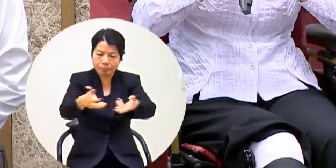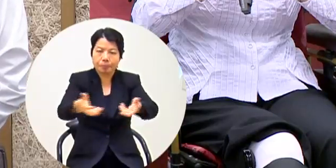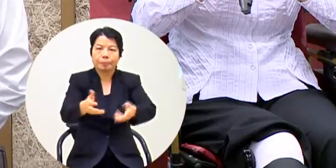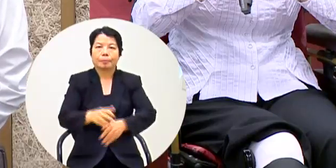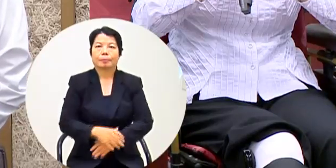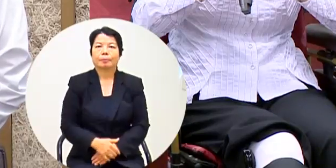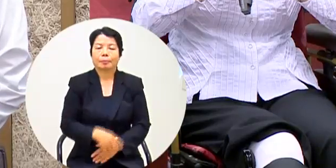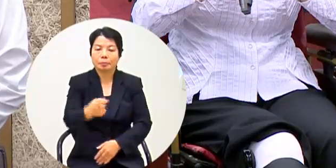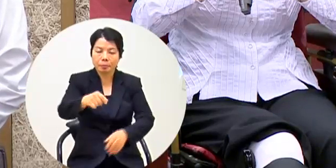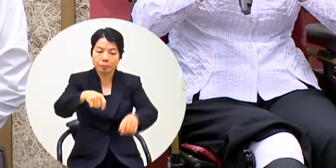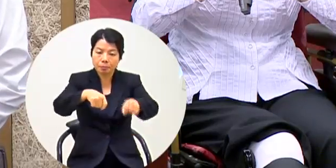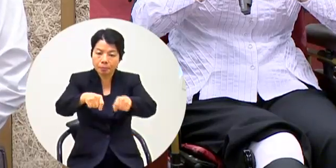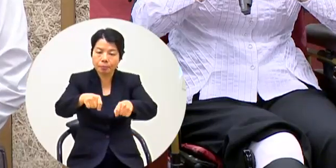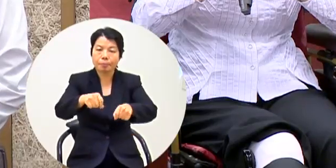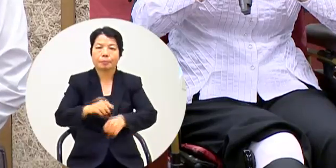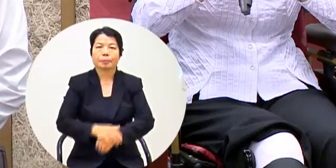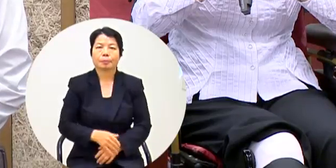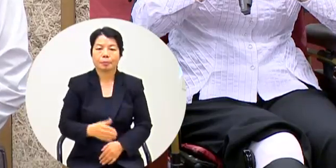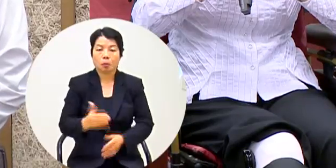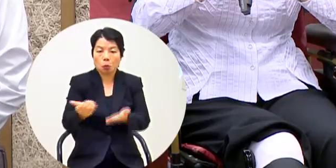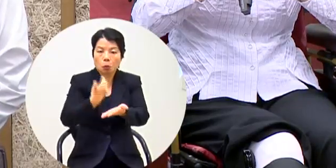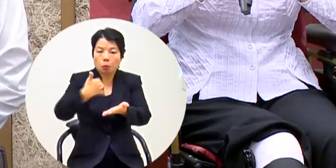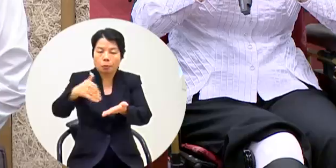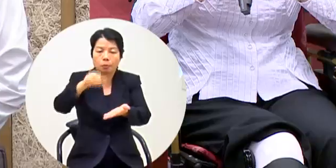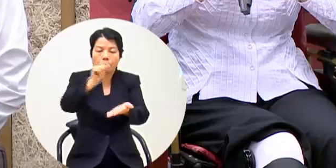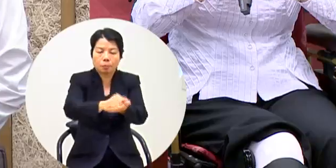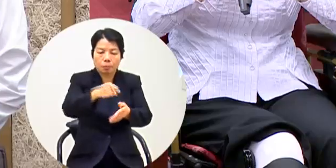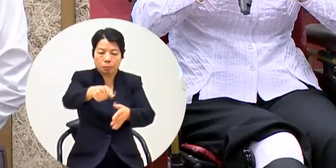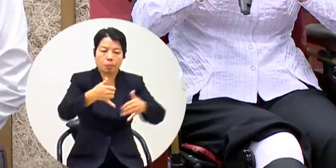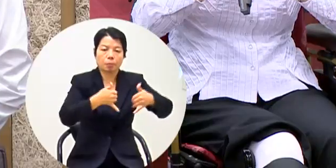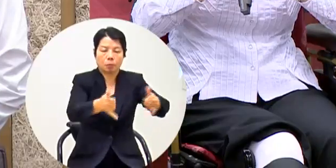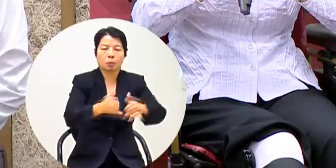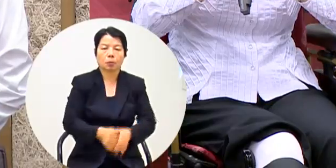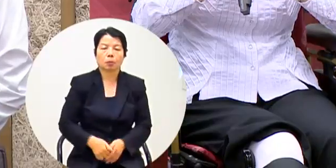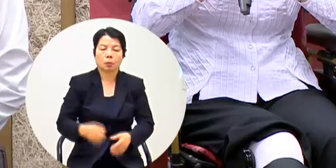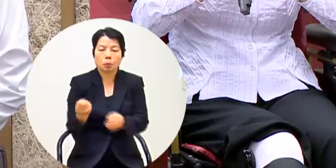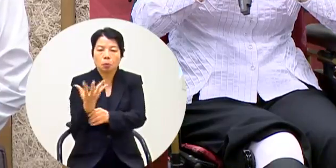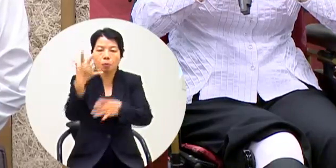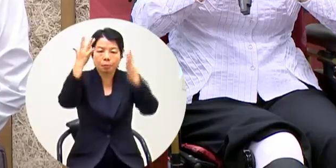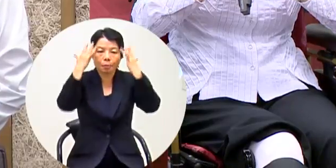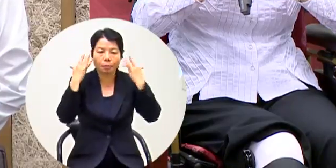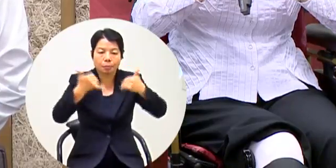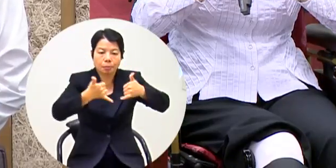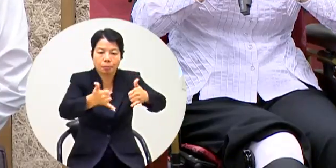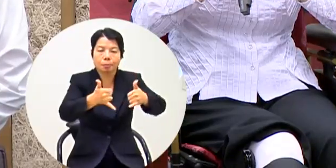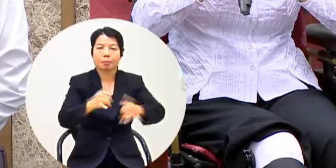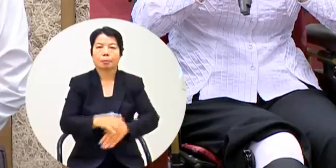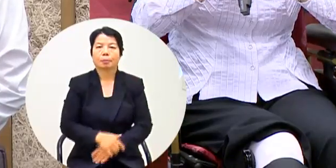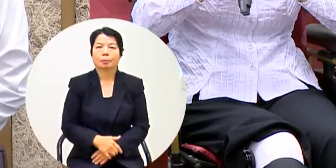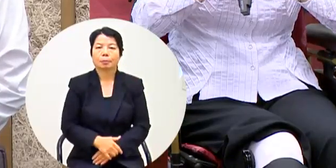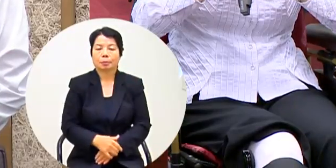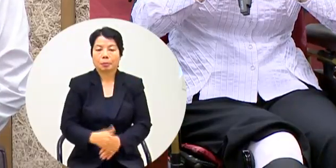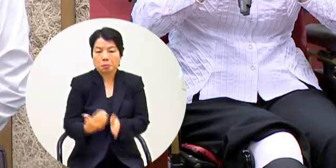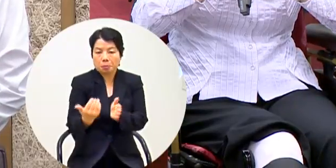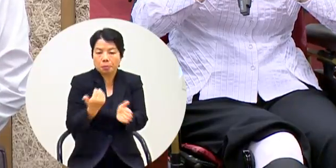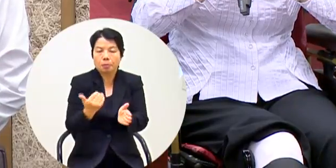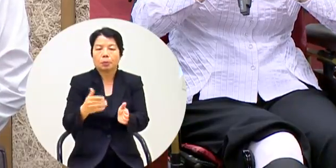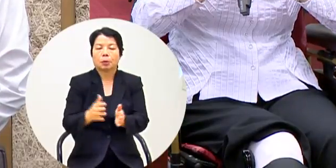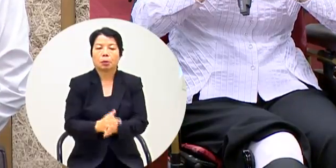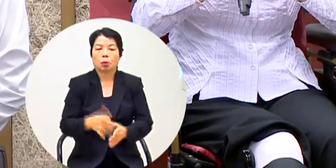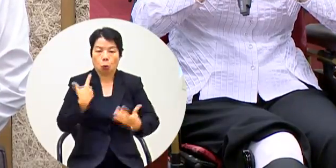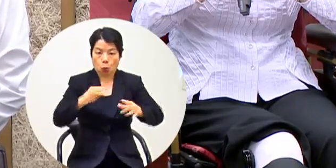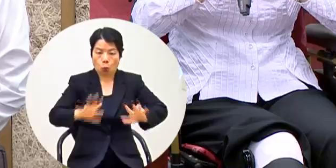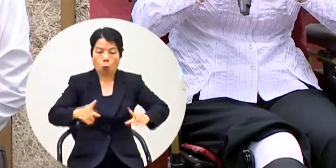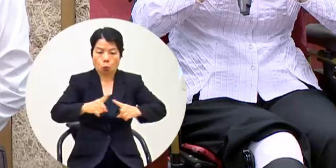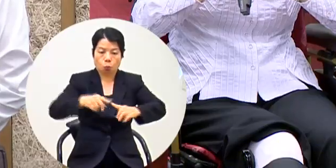列这一整条路，比方说我的华夏路、左营区华夏路，前一阵子是有做整条的人行道重铺嘛，哈。那